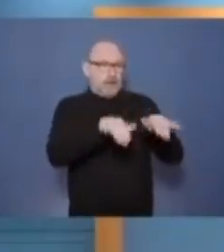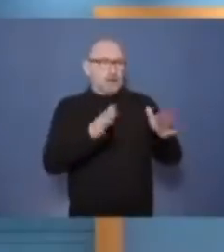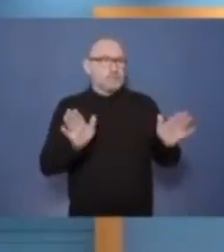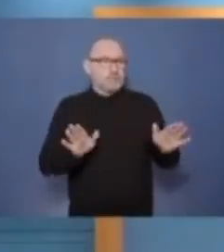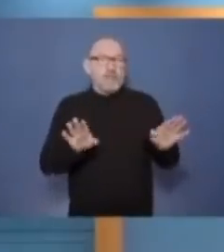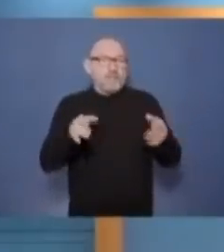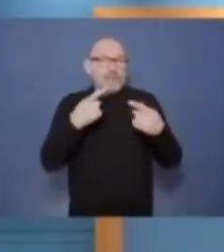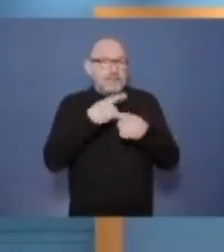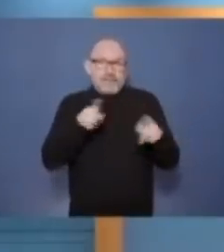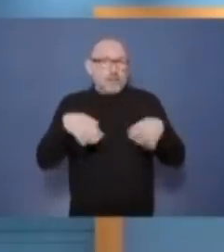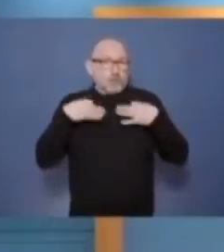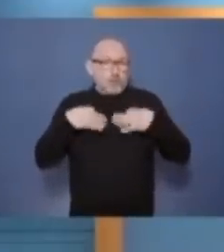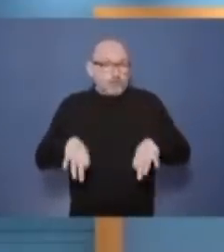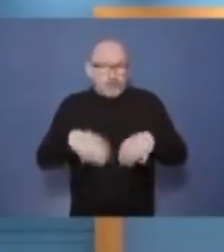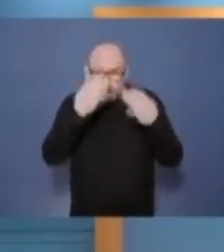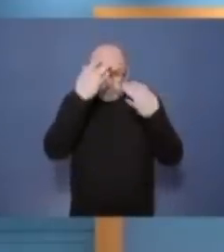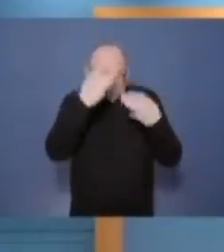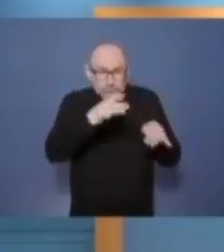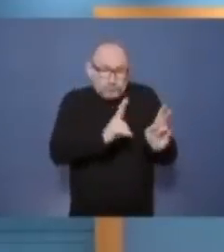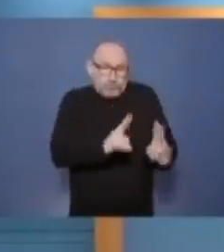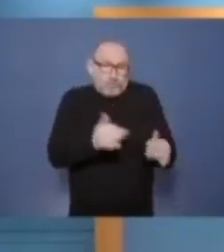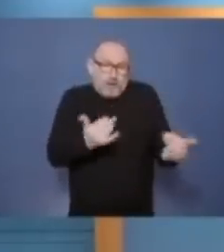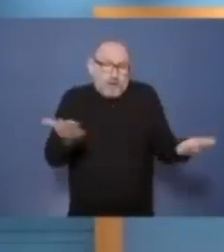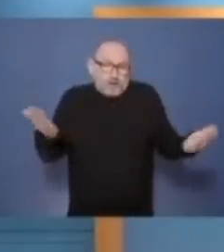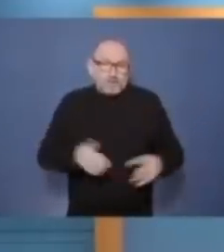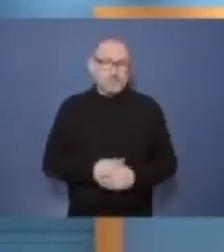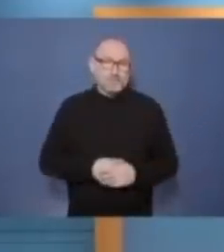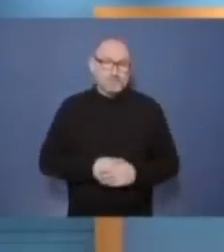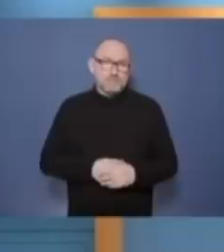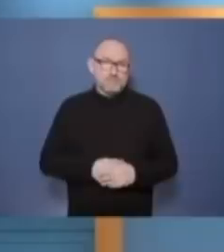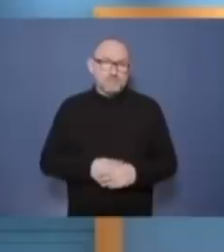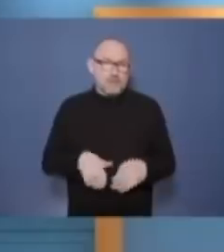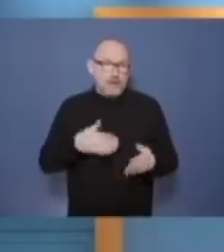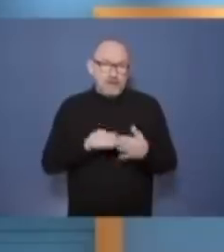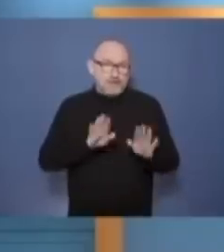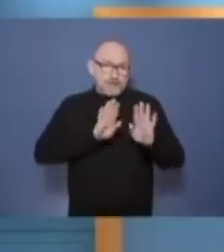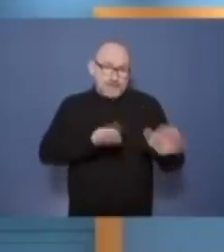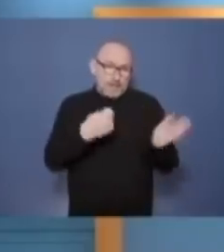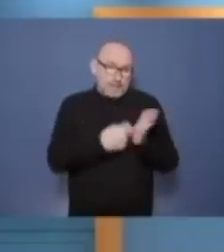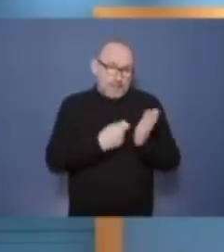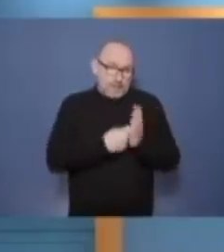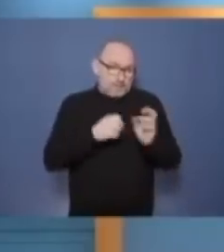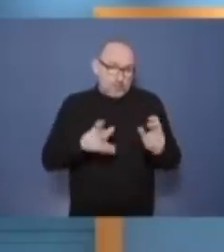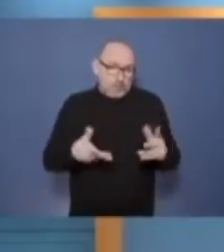zufrieden sein. Das gestehe ich Ihnen zu. Und alles Weitere ist dann Ihre Bewertung.